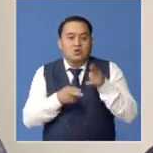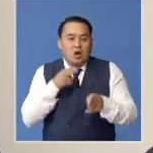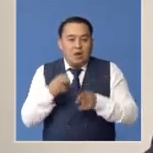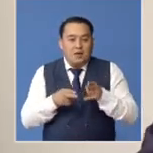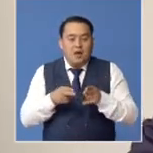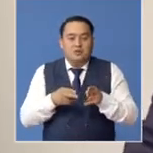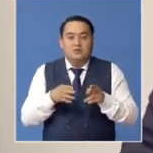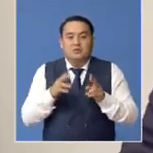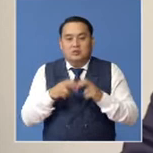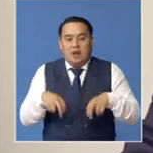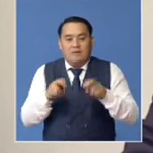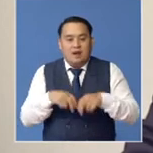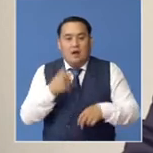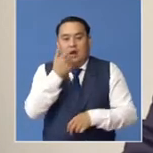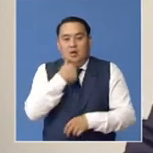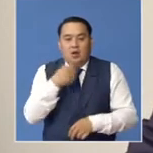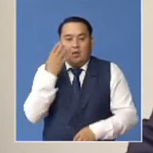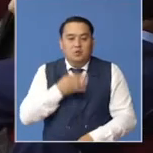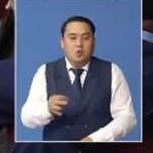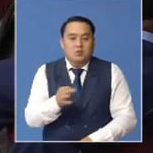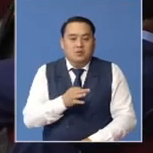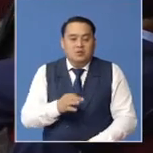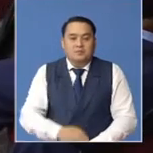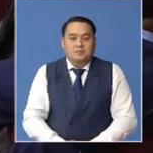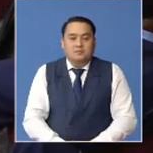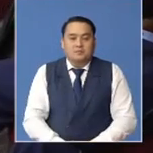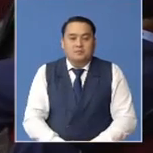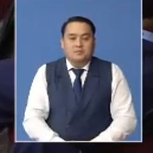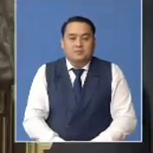рассматривает дисциплинарный совет по этике по Алматинской области.